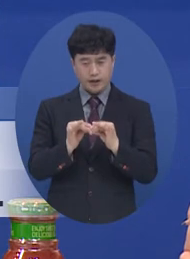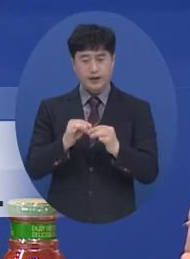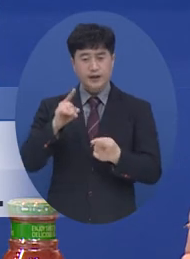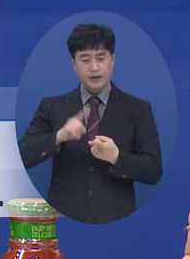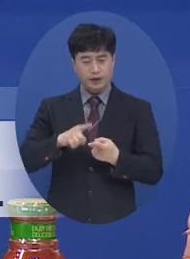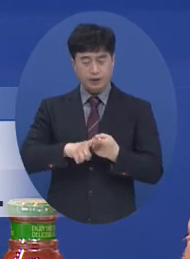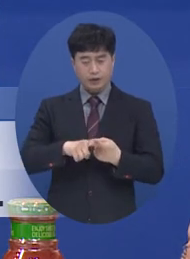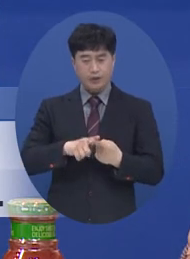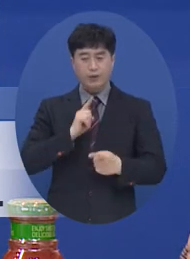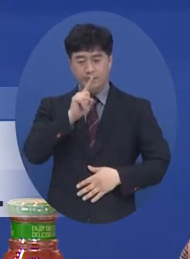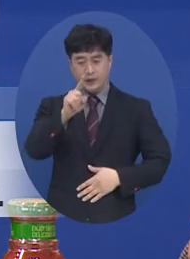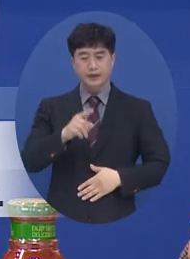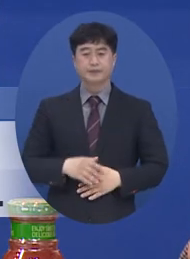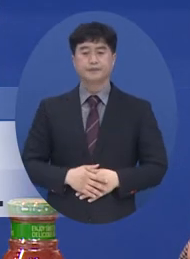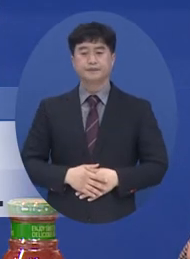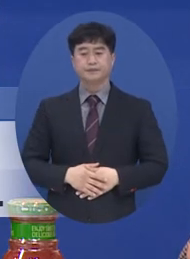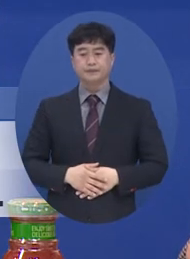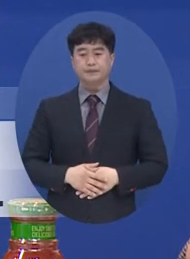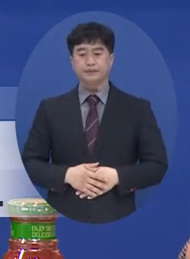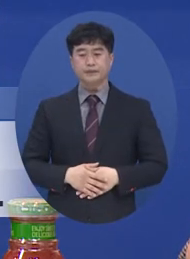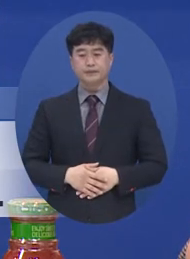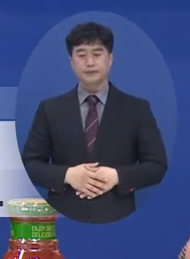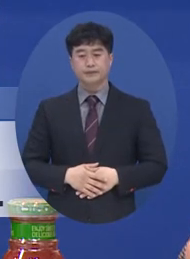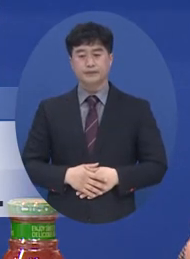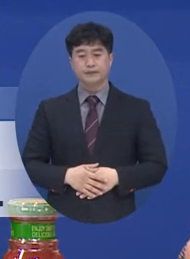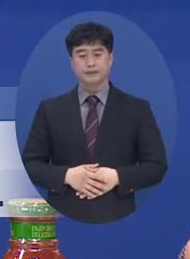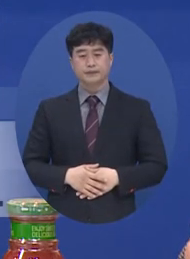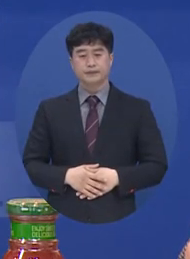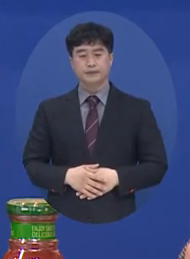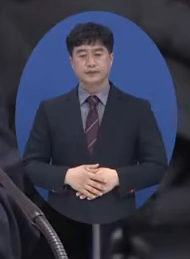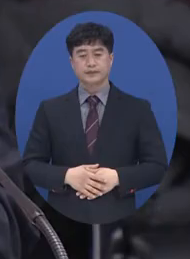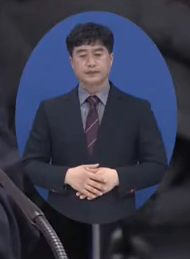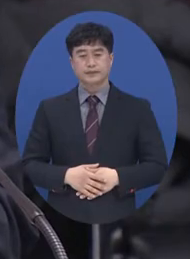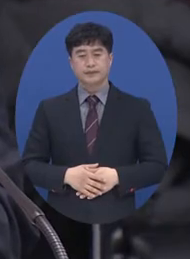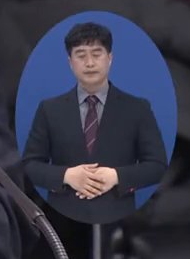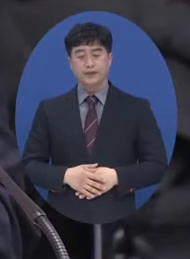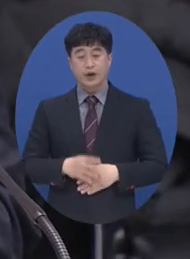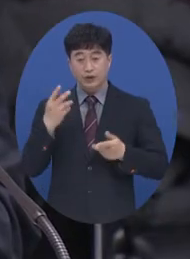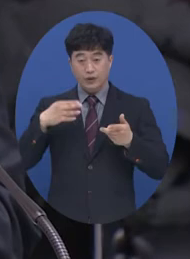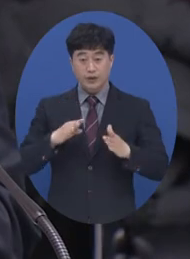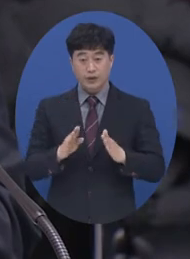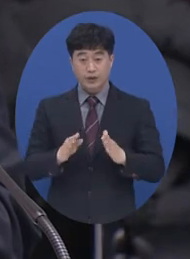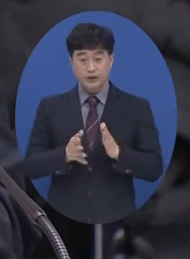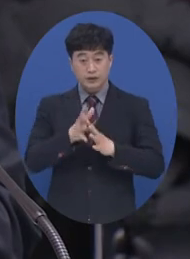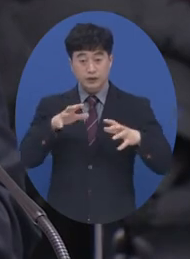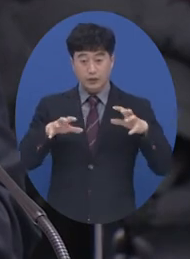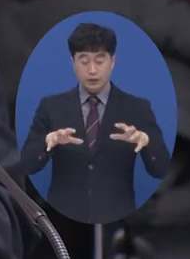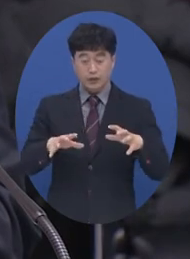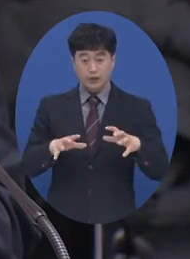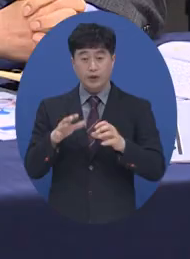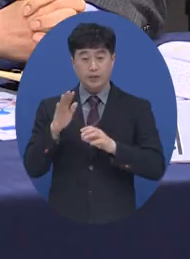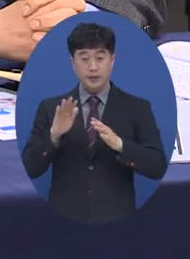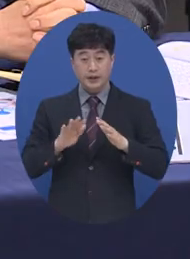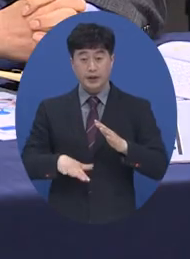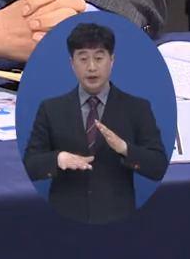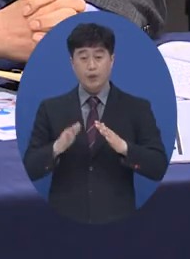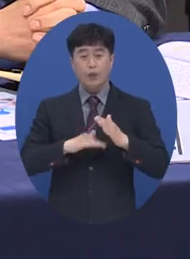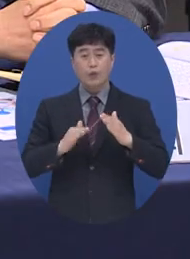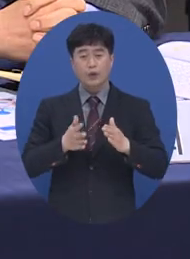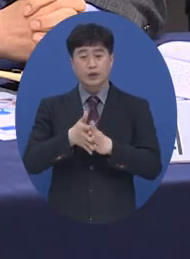감히 말씀을 드릴 수가 있습니다. 경기도는 시군 산하 공공기관과